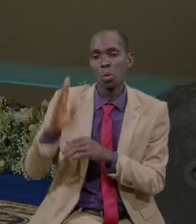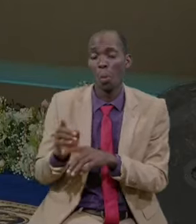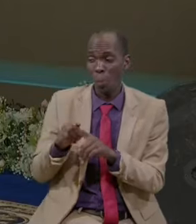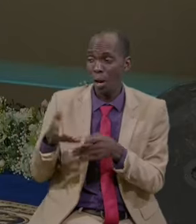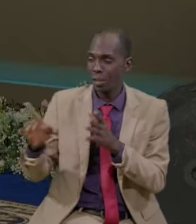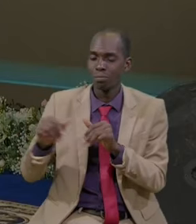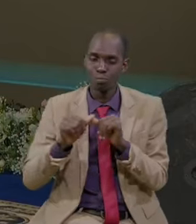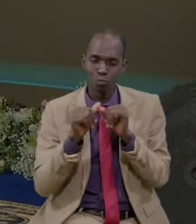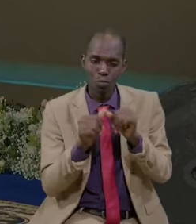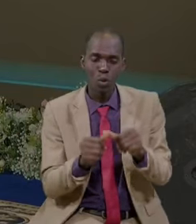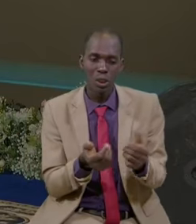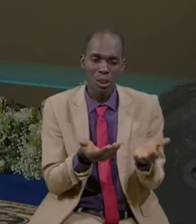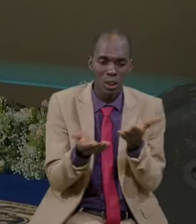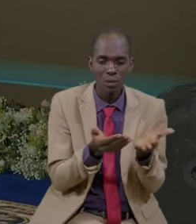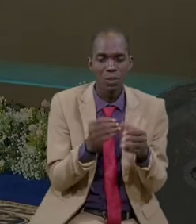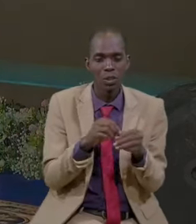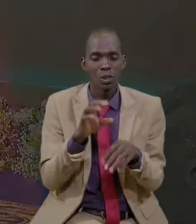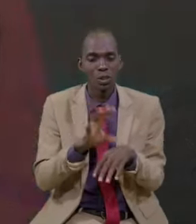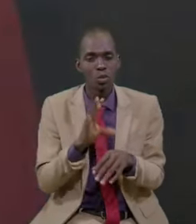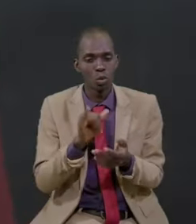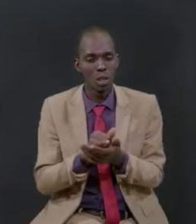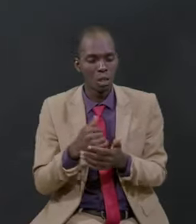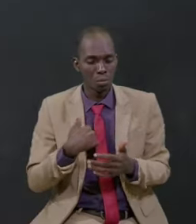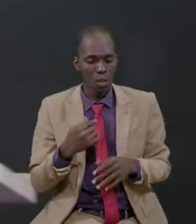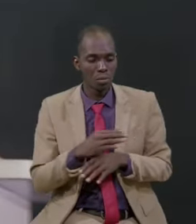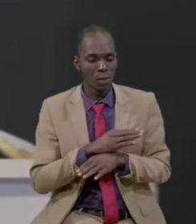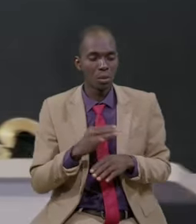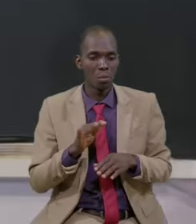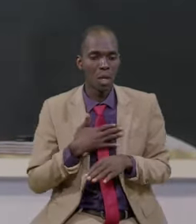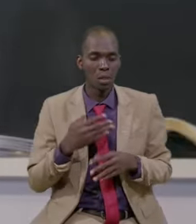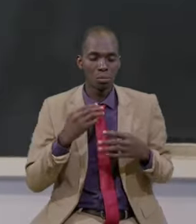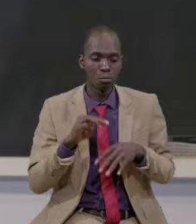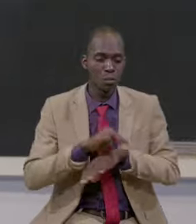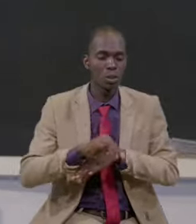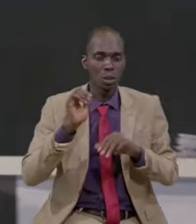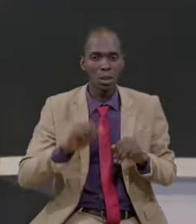moi, je prospère. Je me rappelle de cela il y a des années.